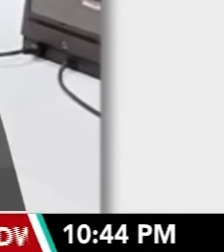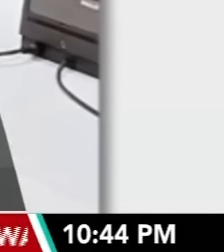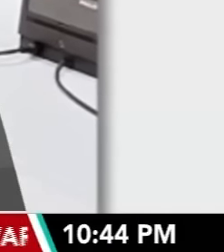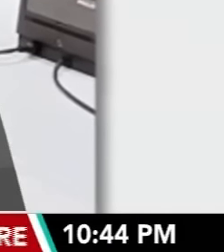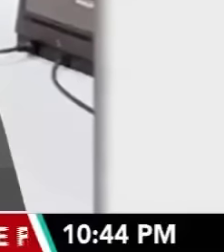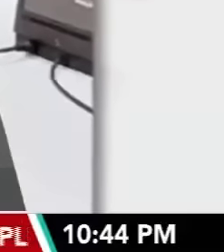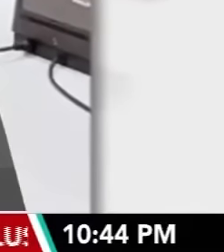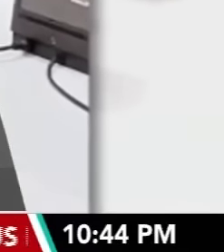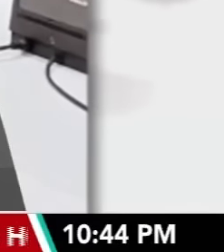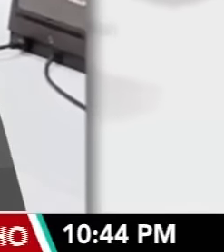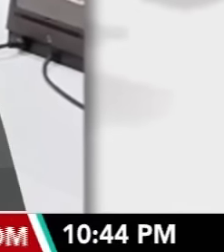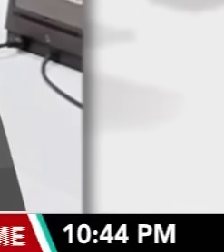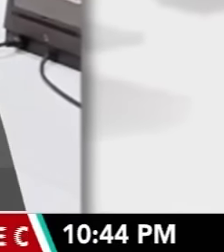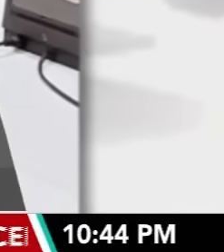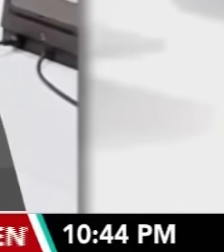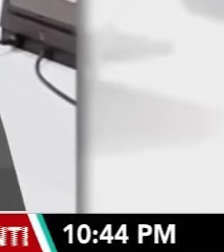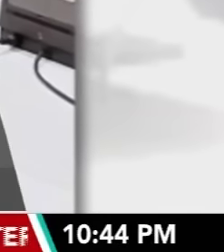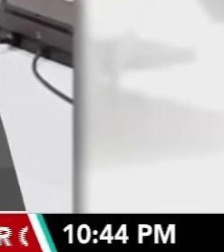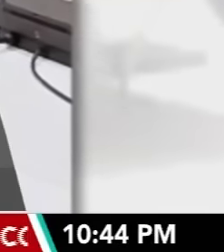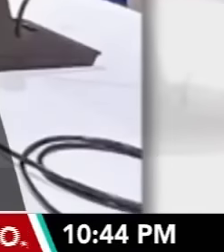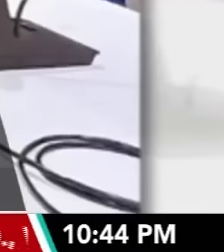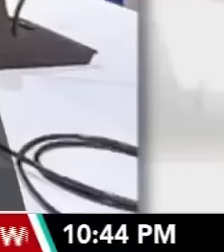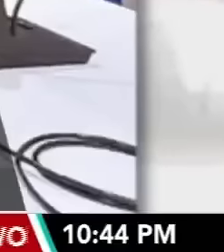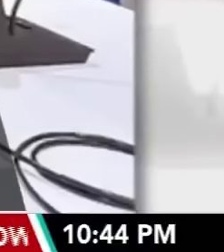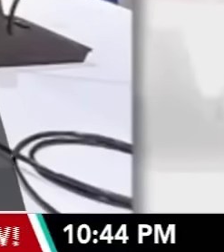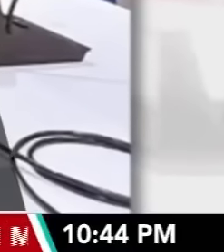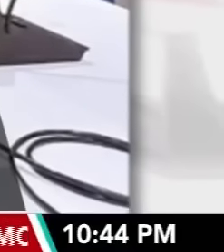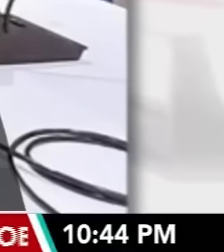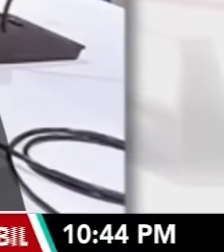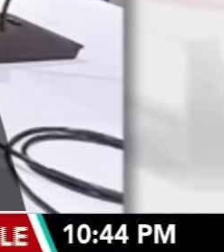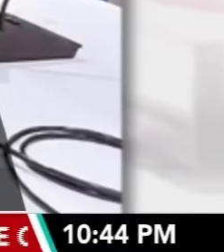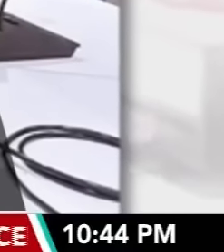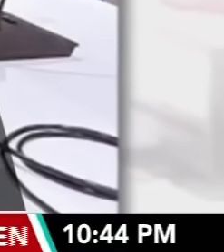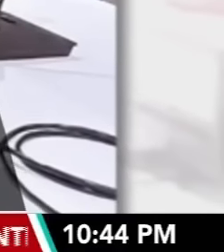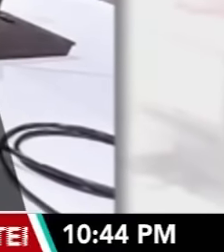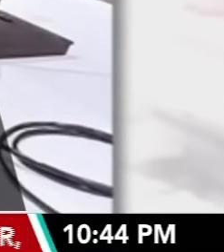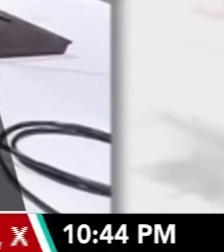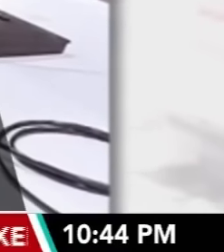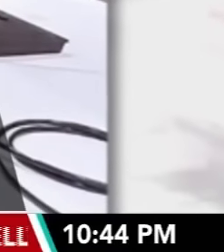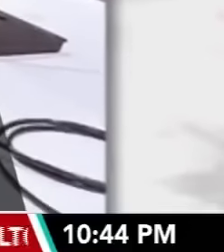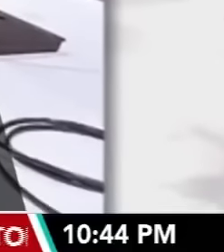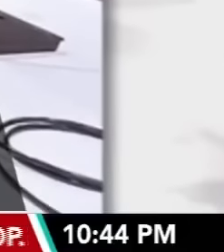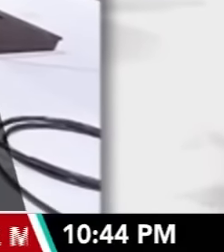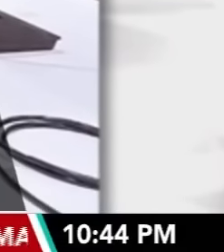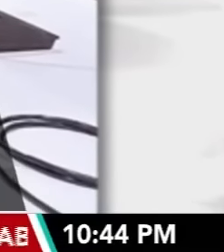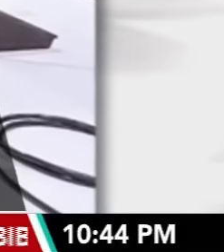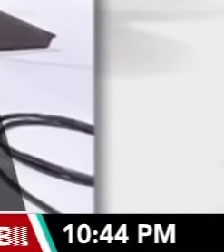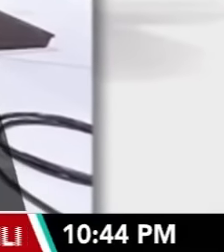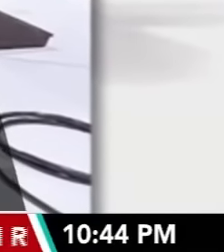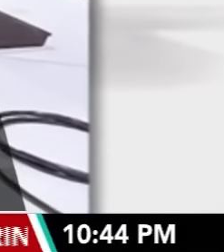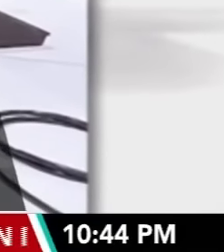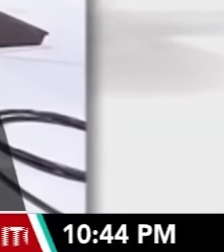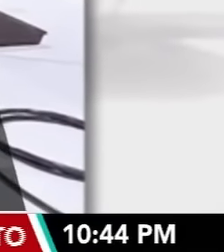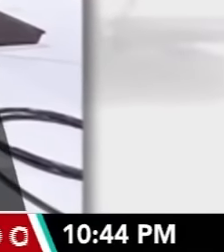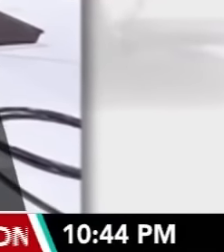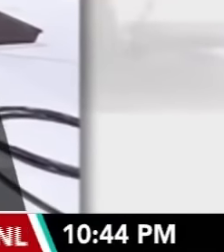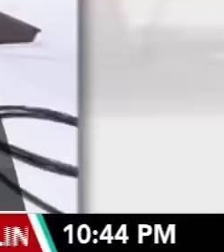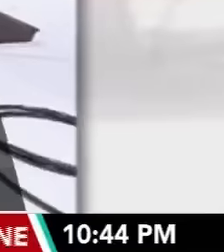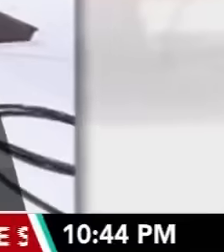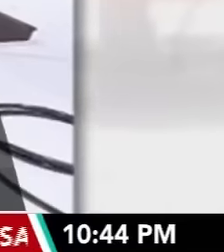Tigil Pasada kontra PUV Modernization Program matapos makipagpulong sa Office of the Executive Secretary at dating